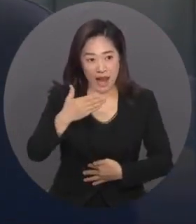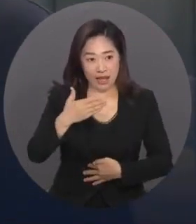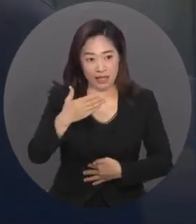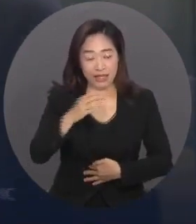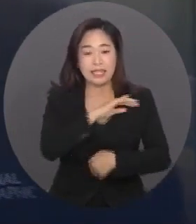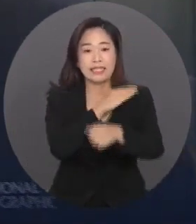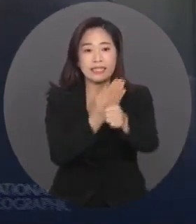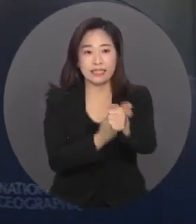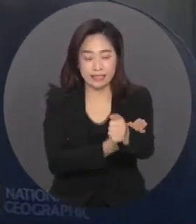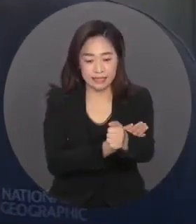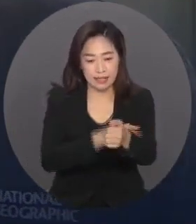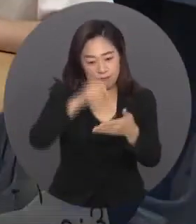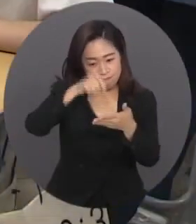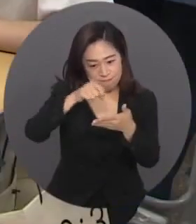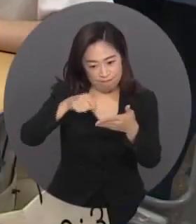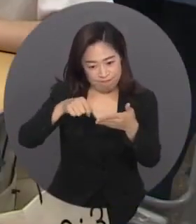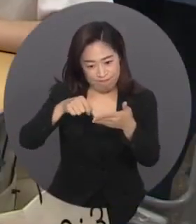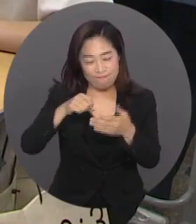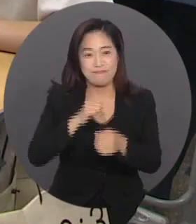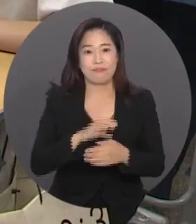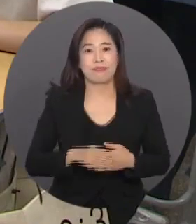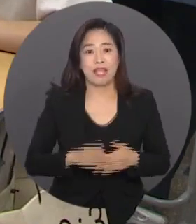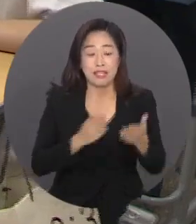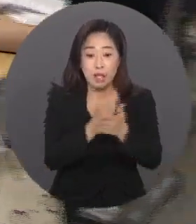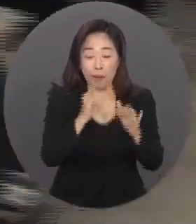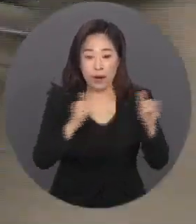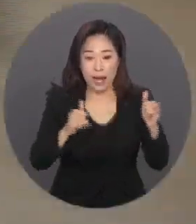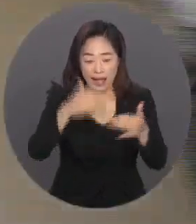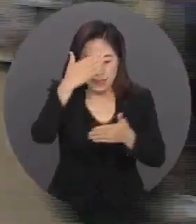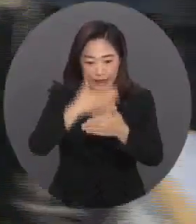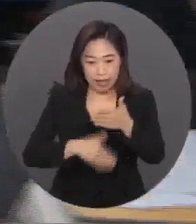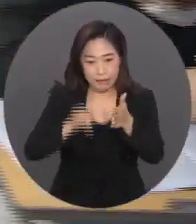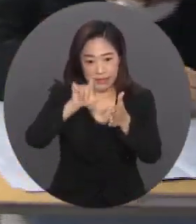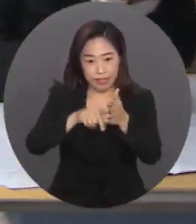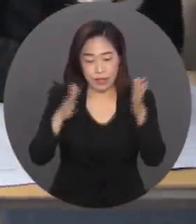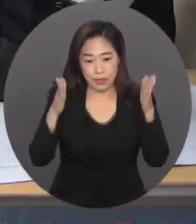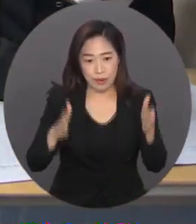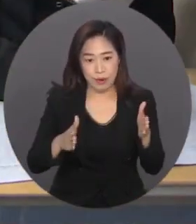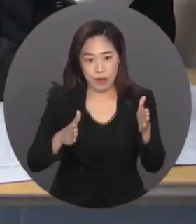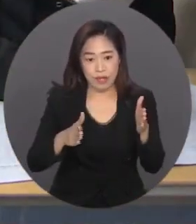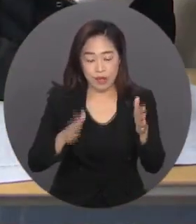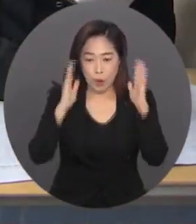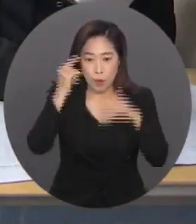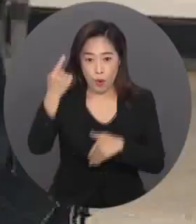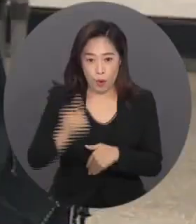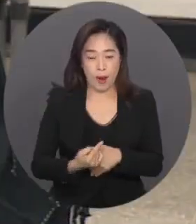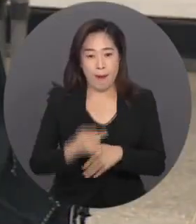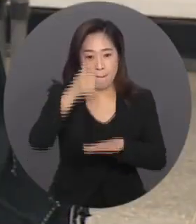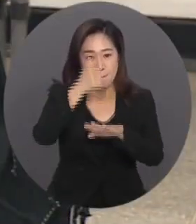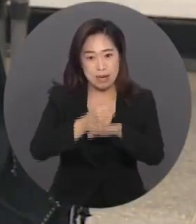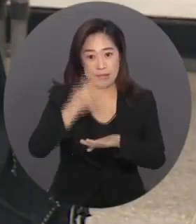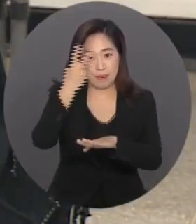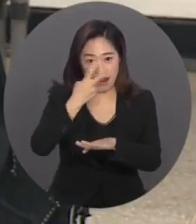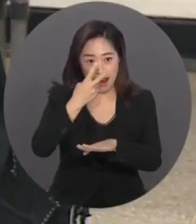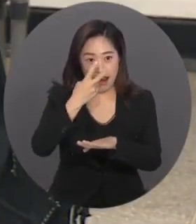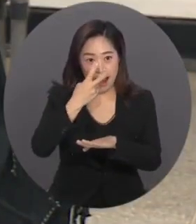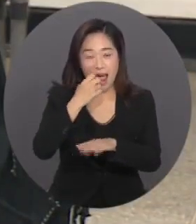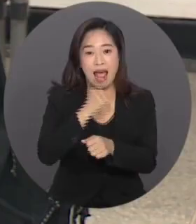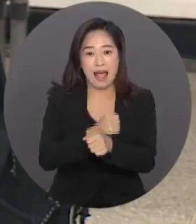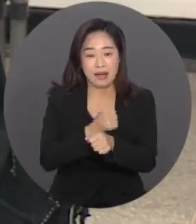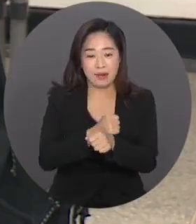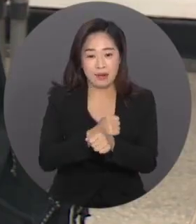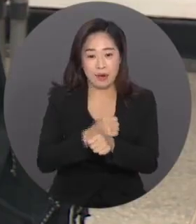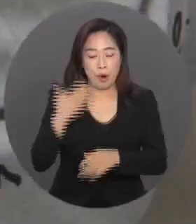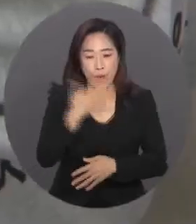발휘하고 오자 그렇게 생각하고 있습니다 전문가들은 남은 시간 동안 그동안 공부해온 것들을 최종 점검하고